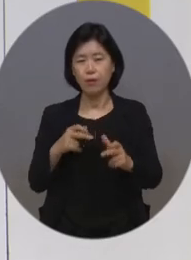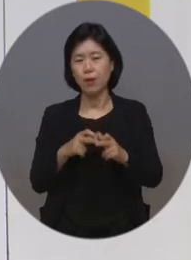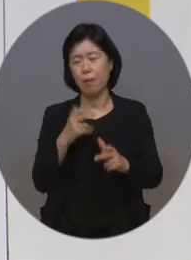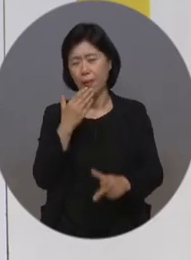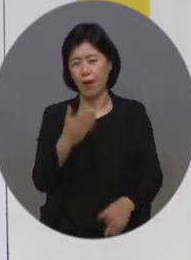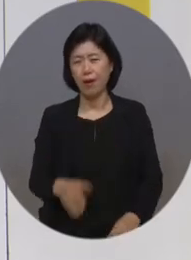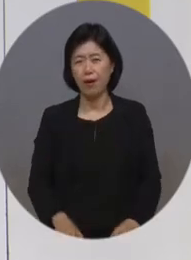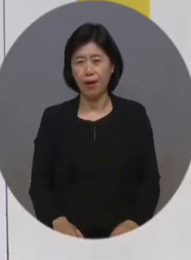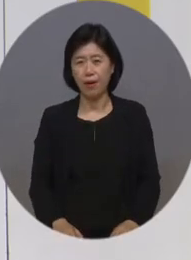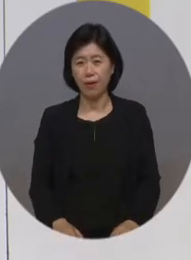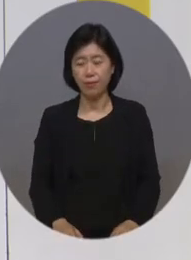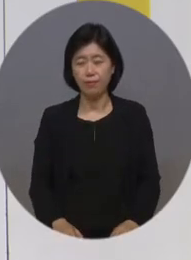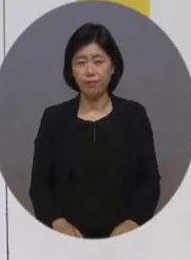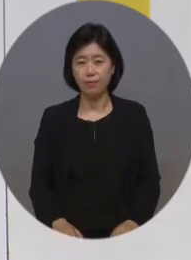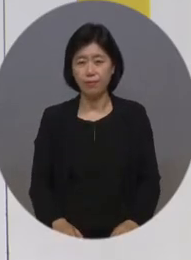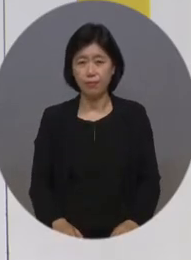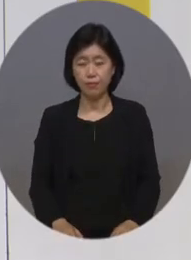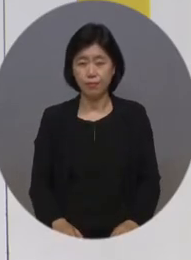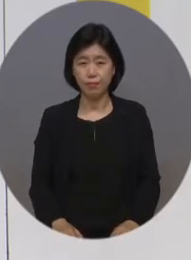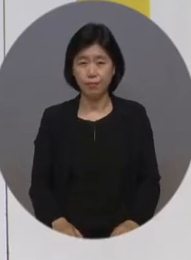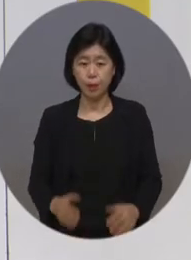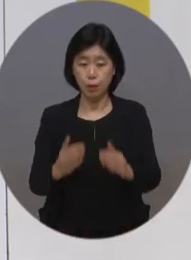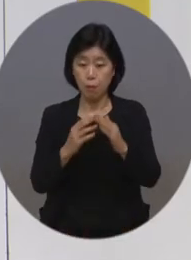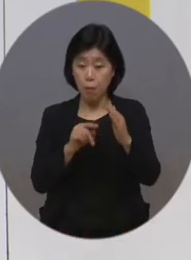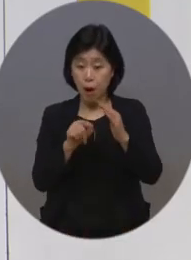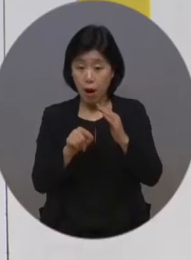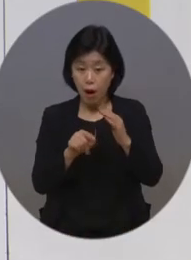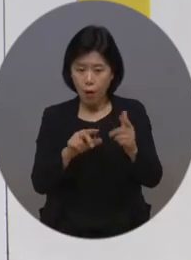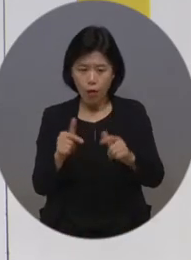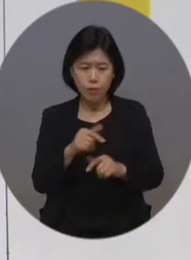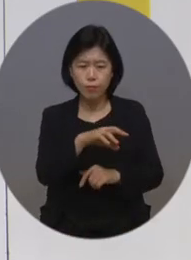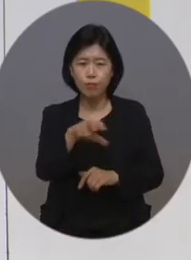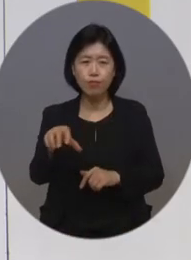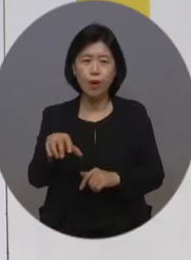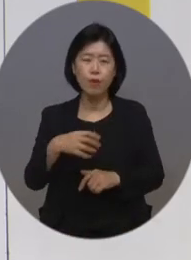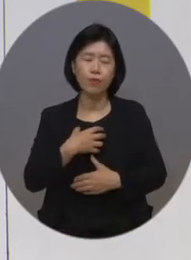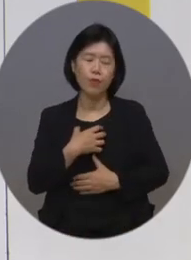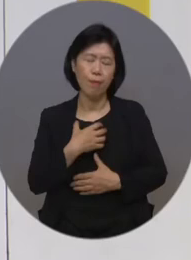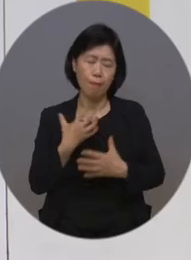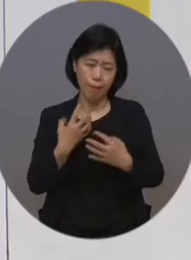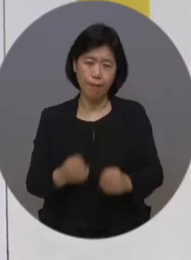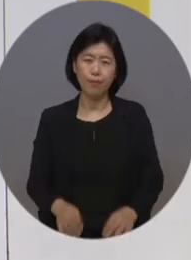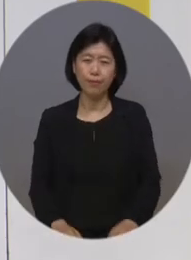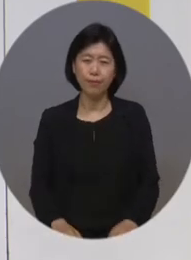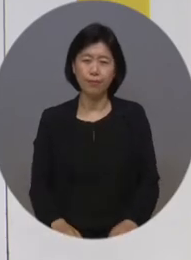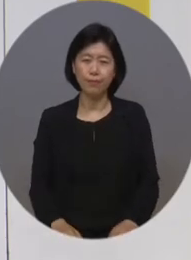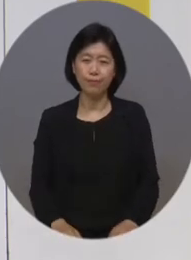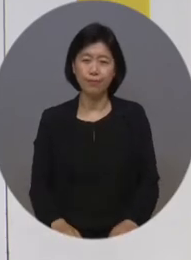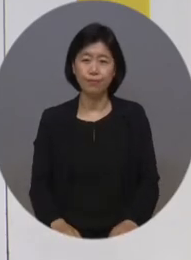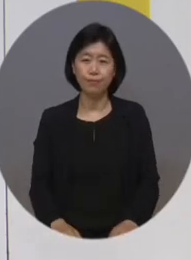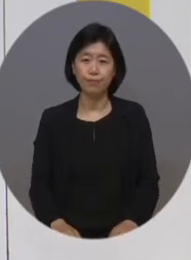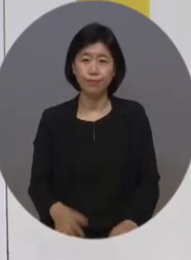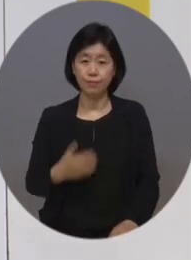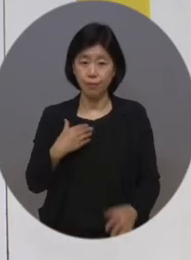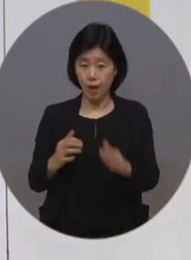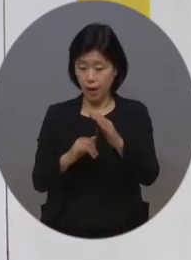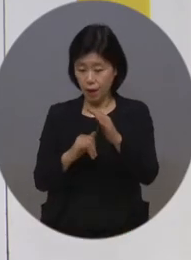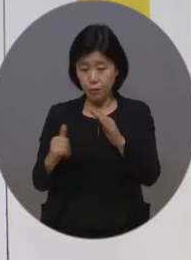지금 위험이 도처에 있는 세상 원 내 가족으로 가면 언제 그